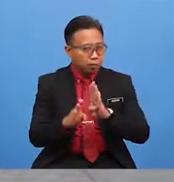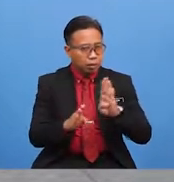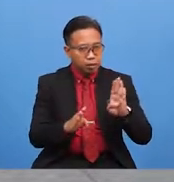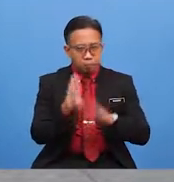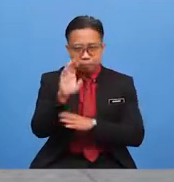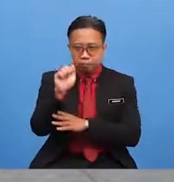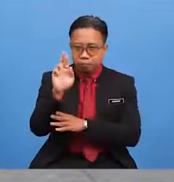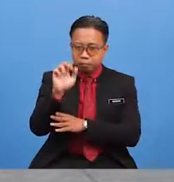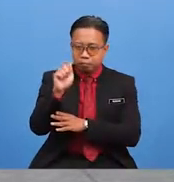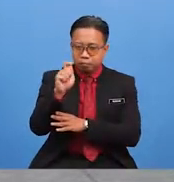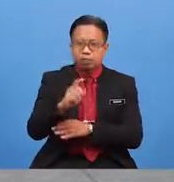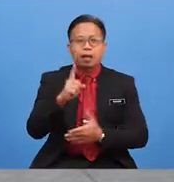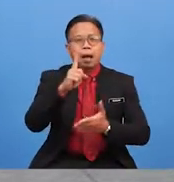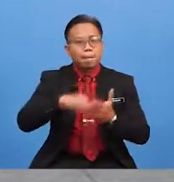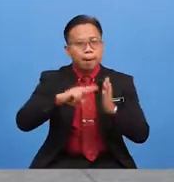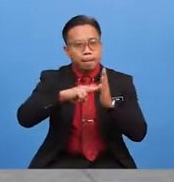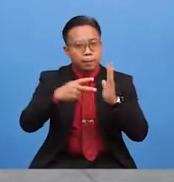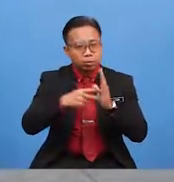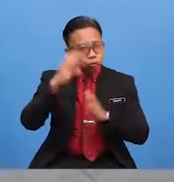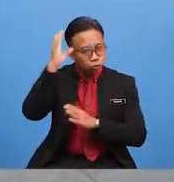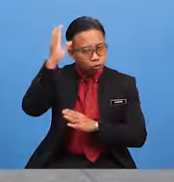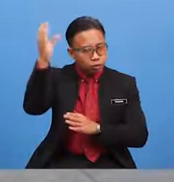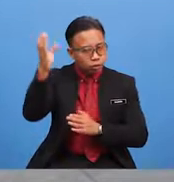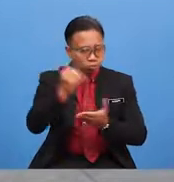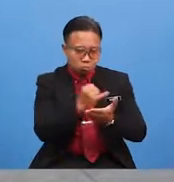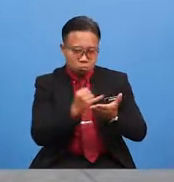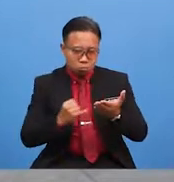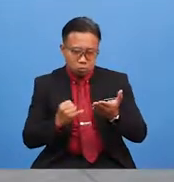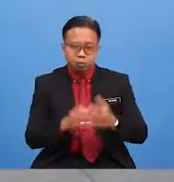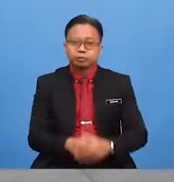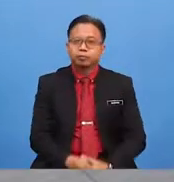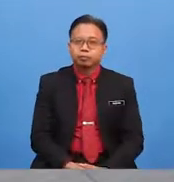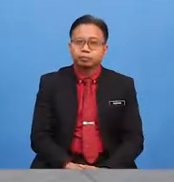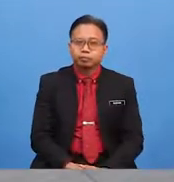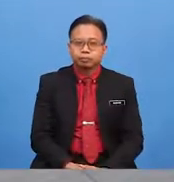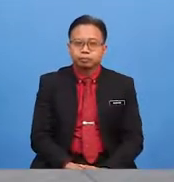Apakah yang dimaksudkan dengan konsep seni lukisan?